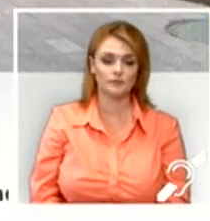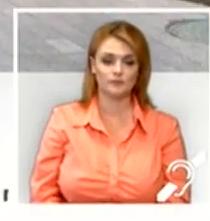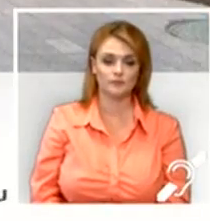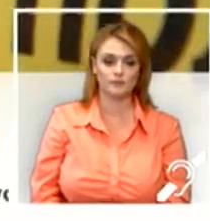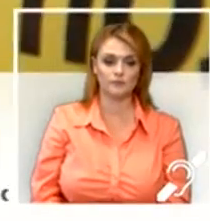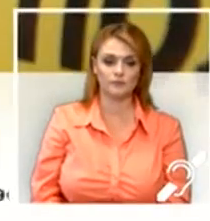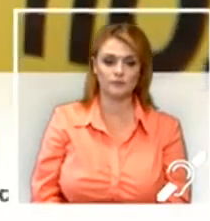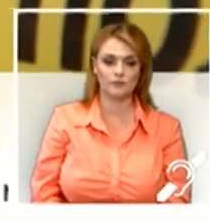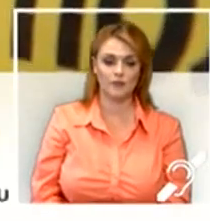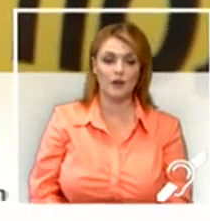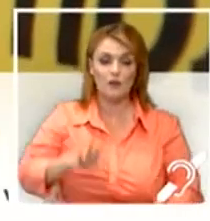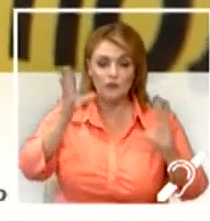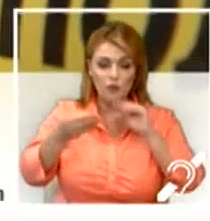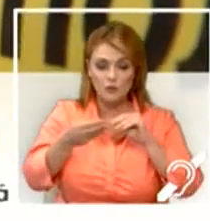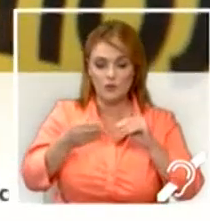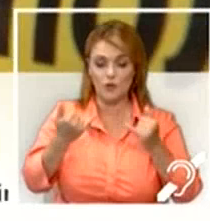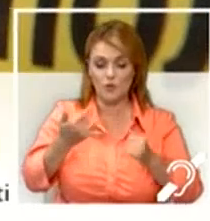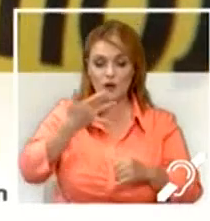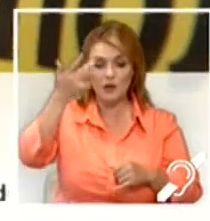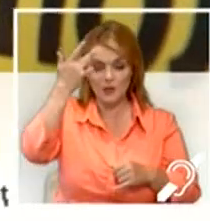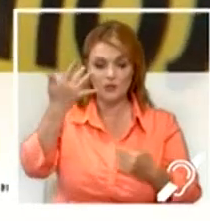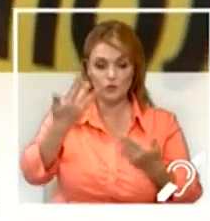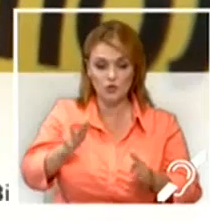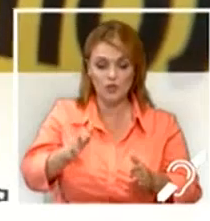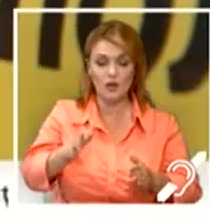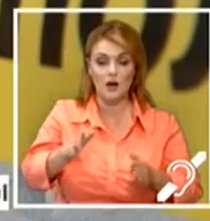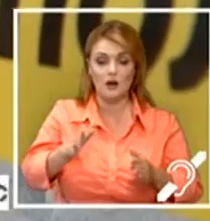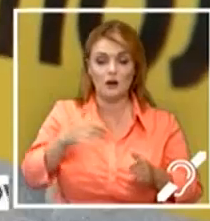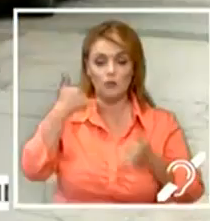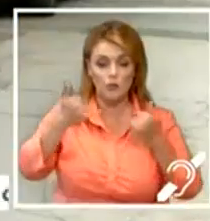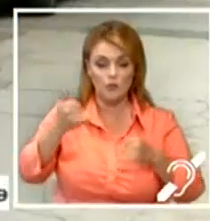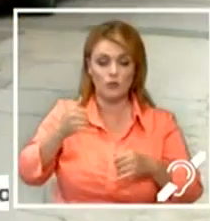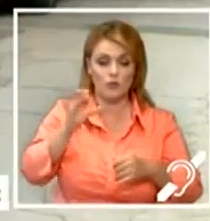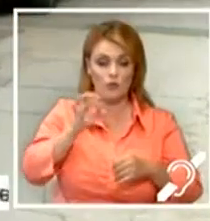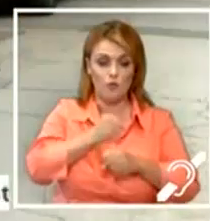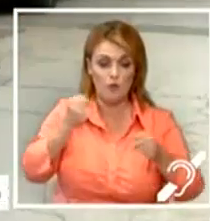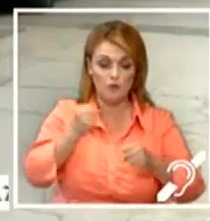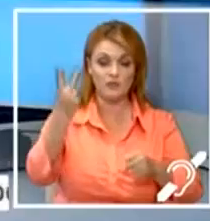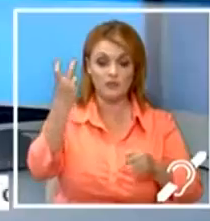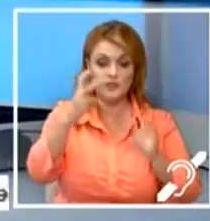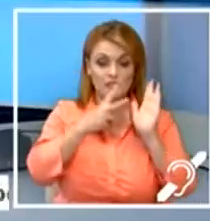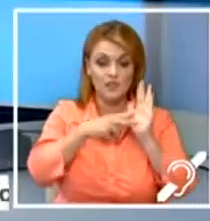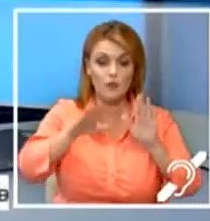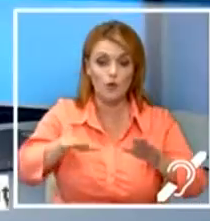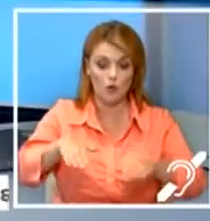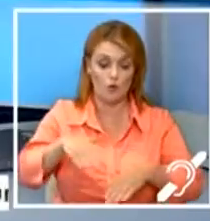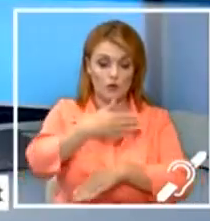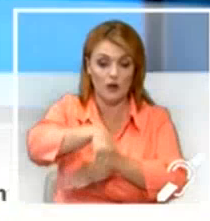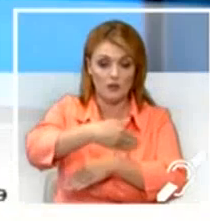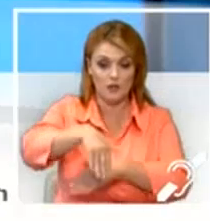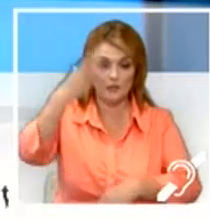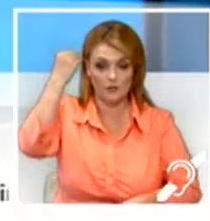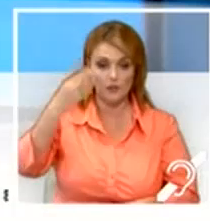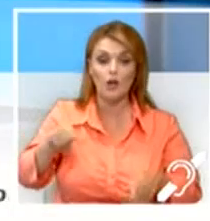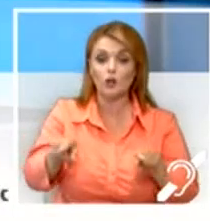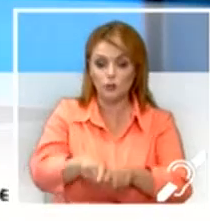207 adrese. Pentru această infracțiune, legislația prevede până la 2 ani de pușcărie. Tot astăzi, compania